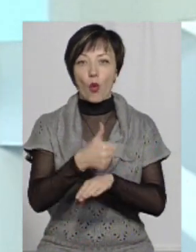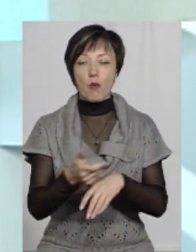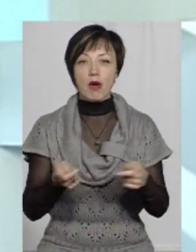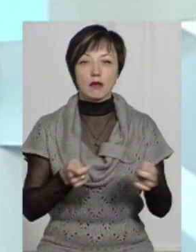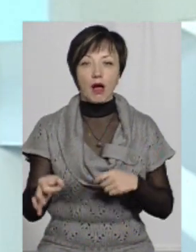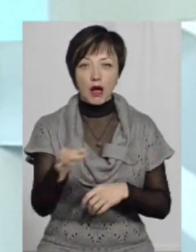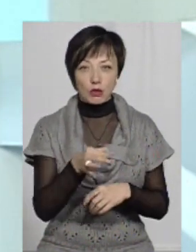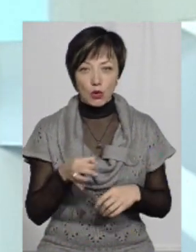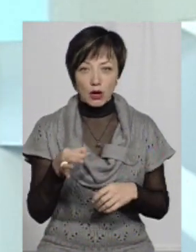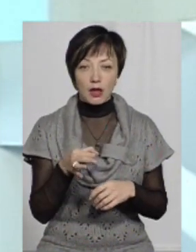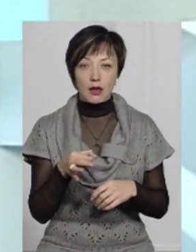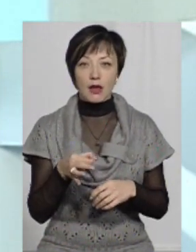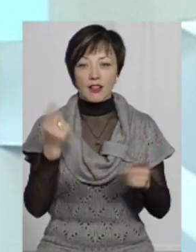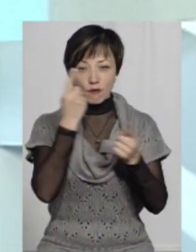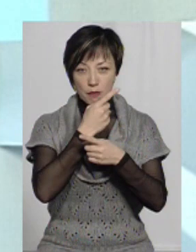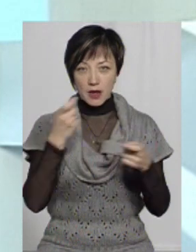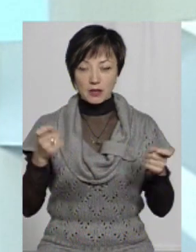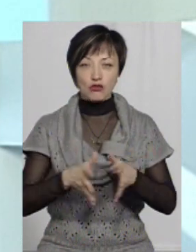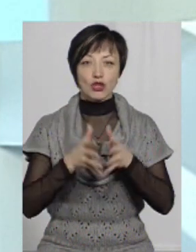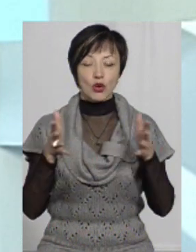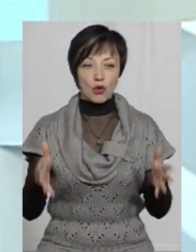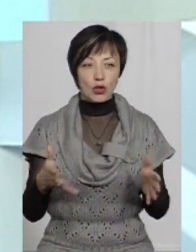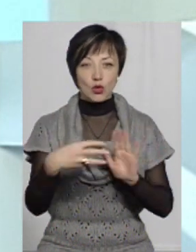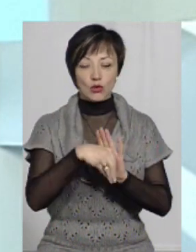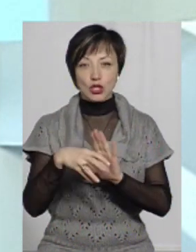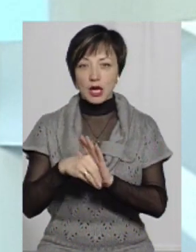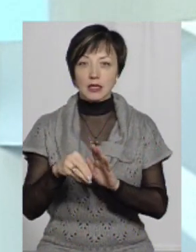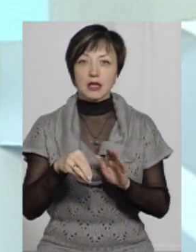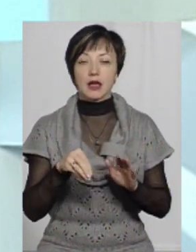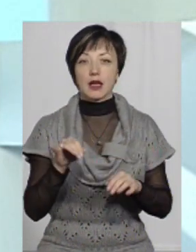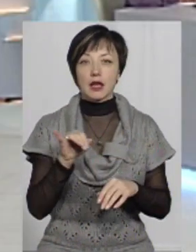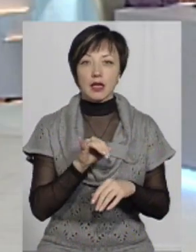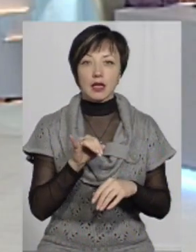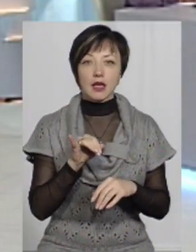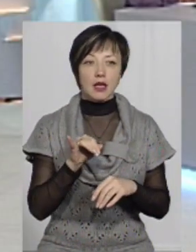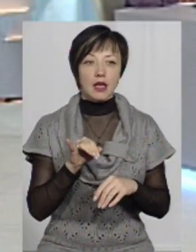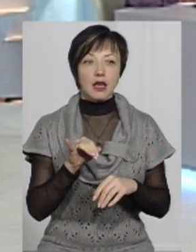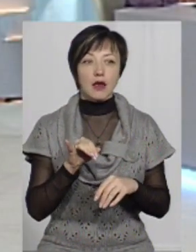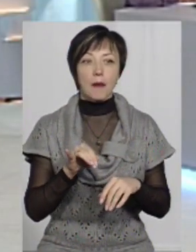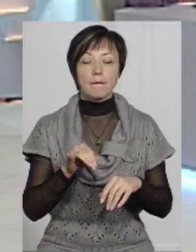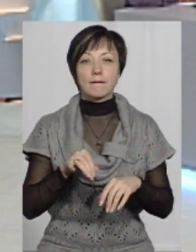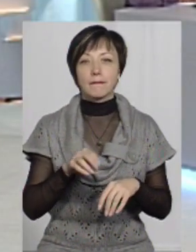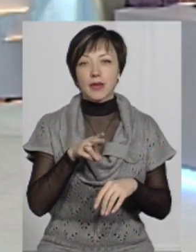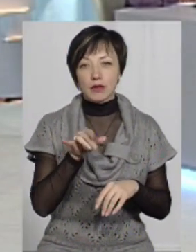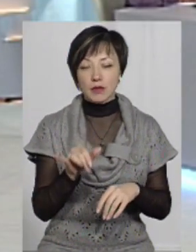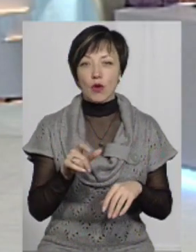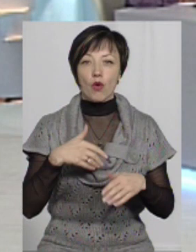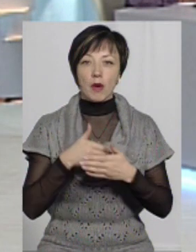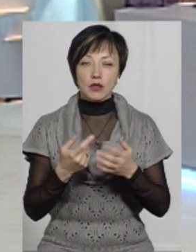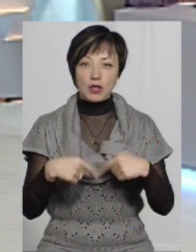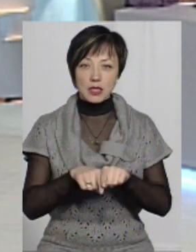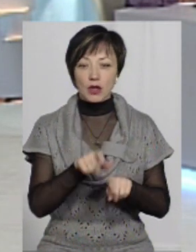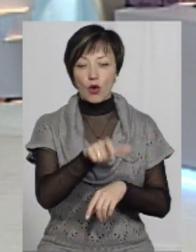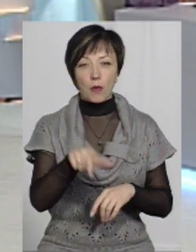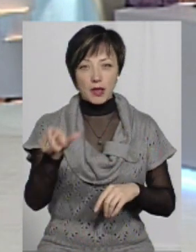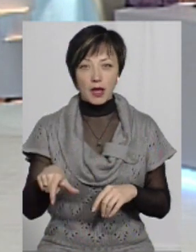губернатора. Тобто йде інформування досить такі широкі, долучаються і ПТНЗ, долучаються громадські організації, долучаються